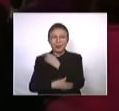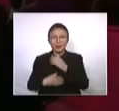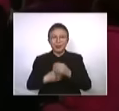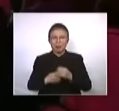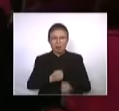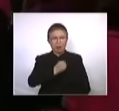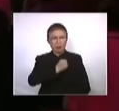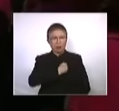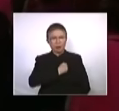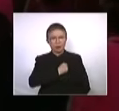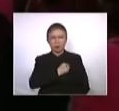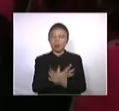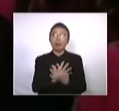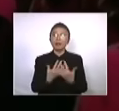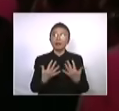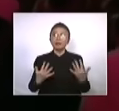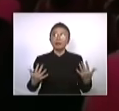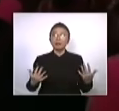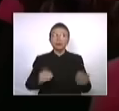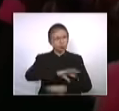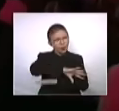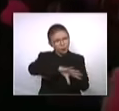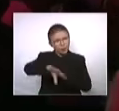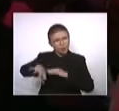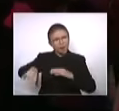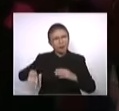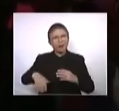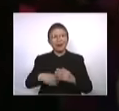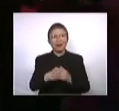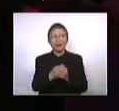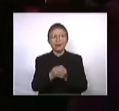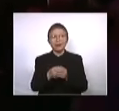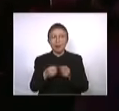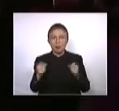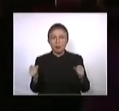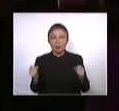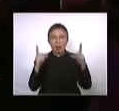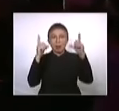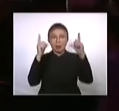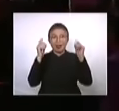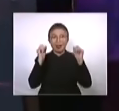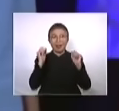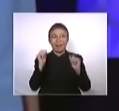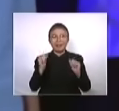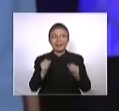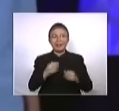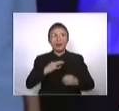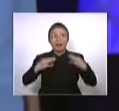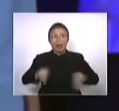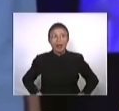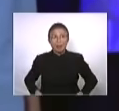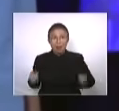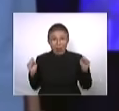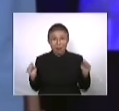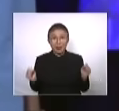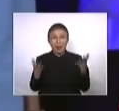bahwa eh kemiripan itu memang tidak B Iya tapi orang kadang-kadang membuat simplifikasi